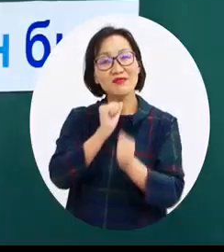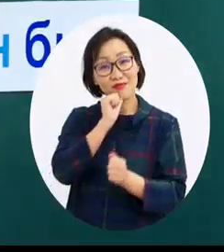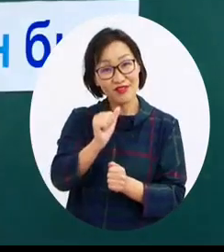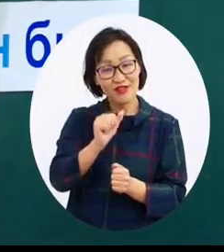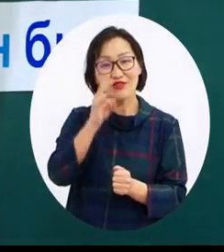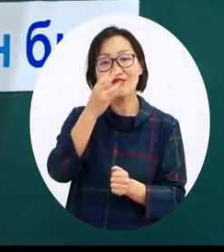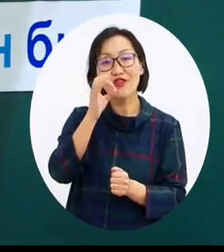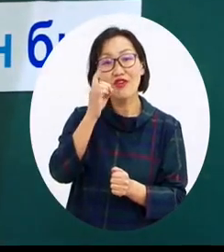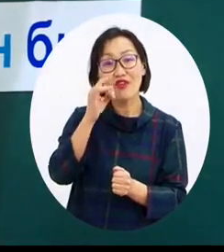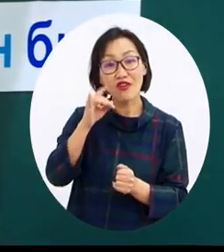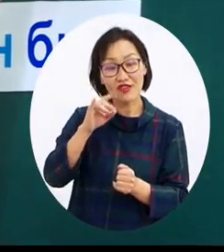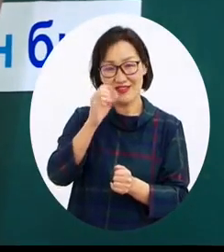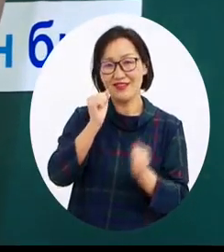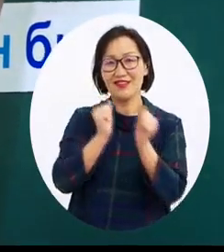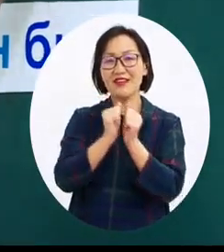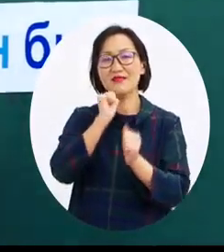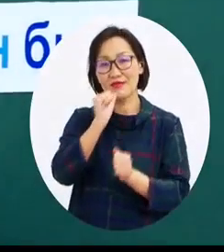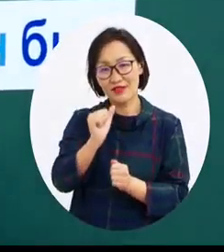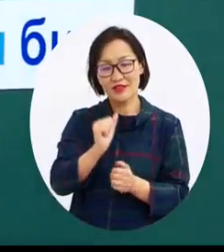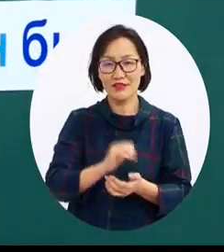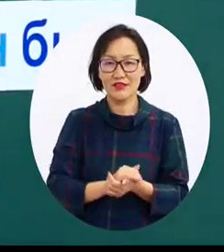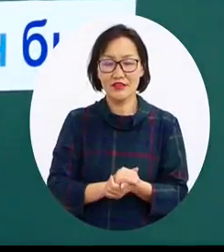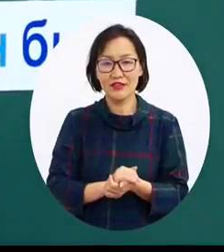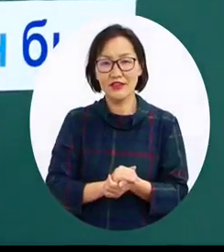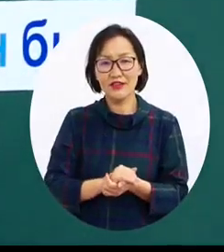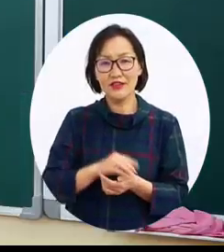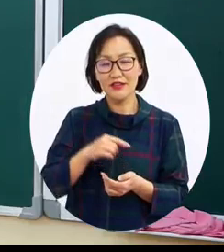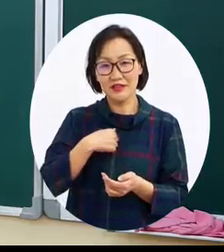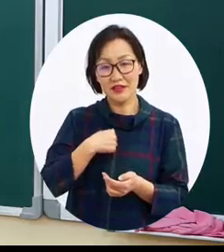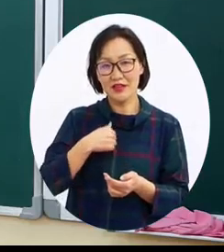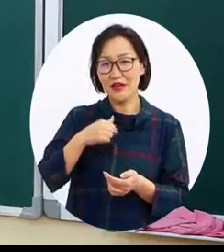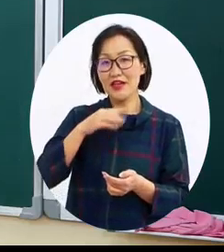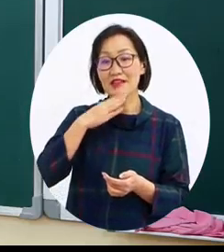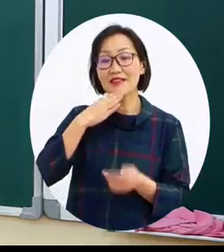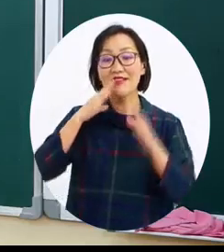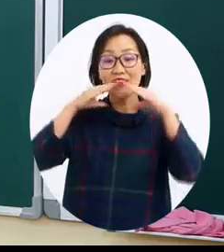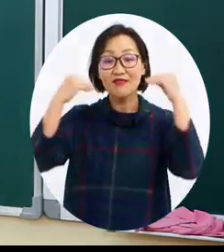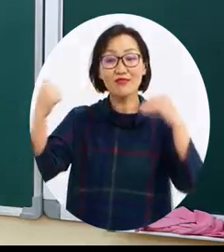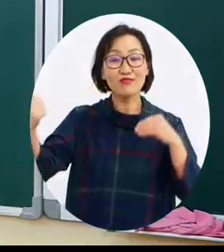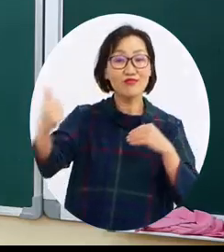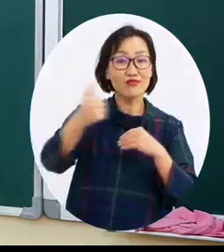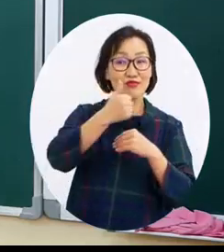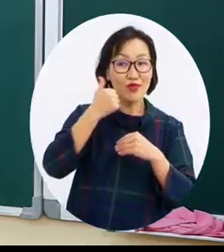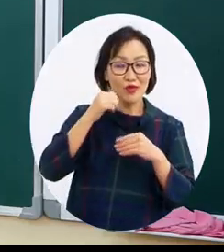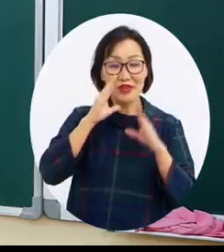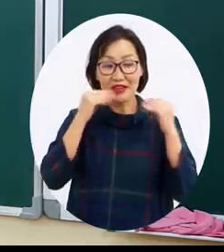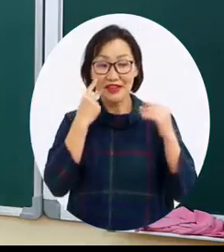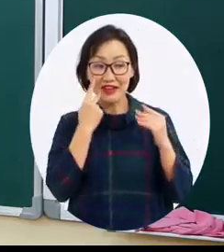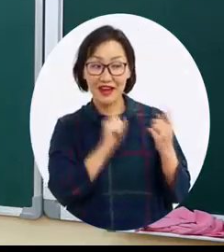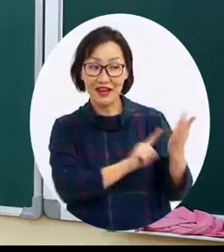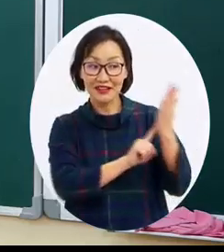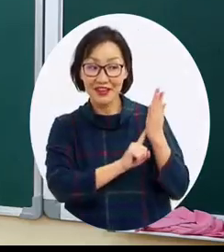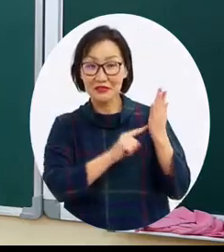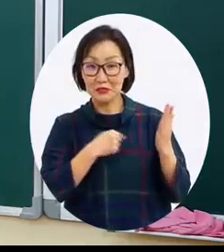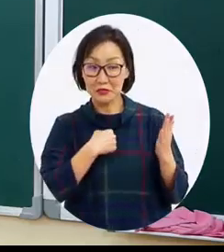За маань найз нөхөр миний инээж байгаа надад сайн хандж байгаа болгон надад сайн байна гэсэн санаа мөн байна уу? За тийм